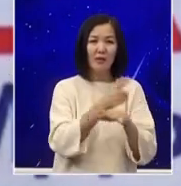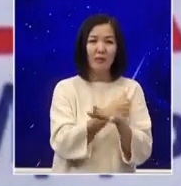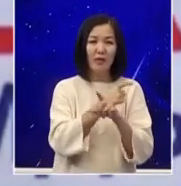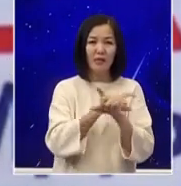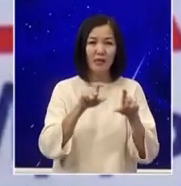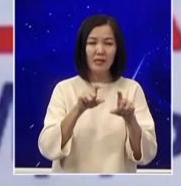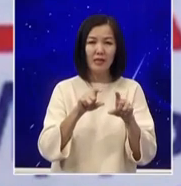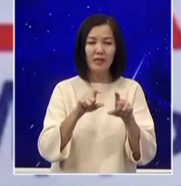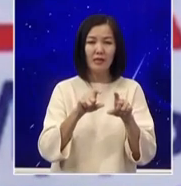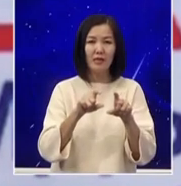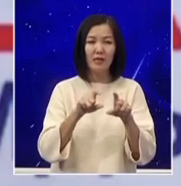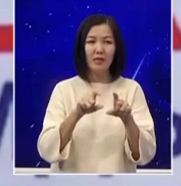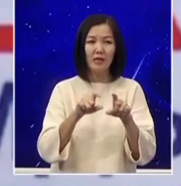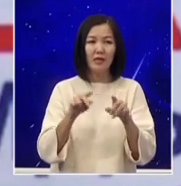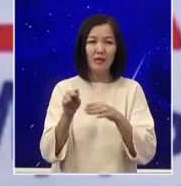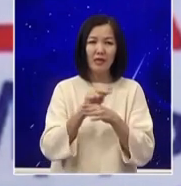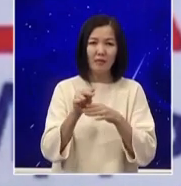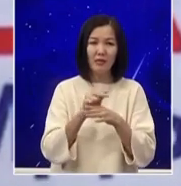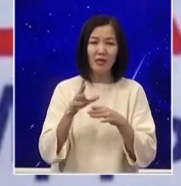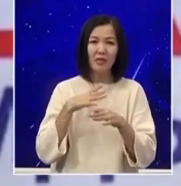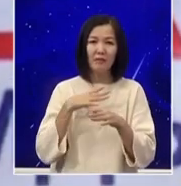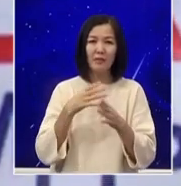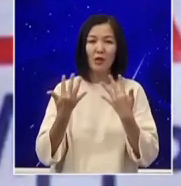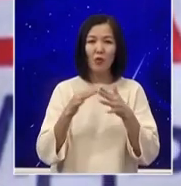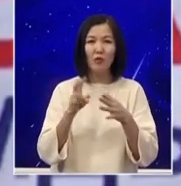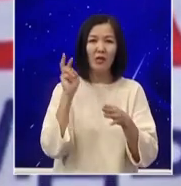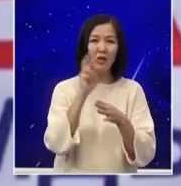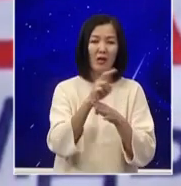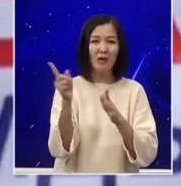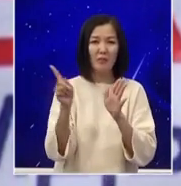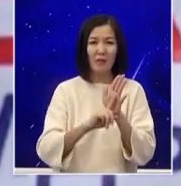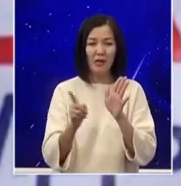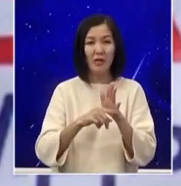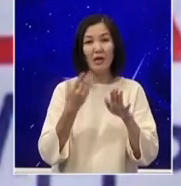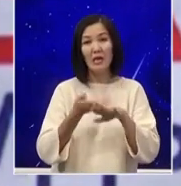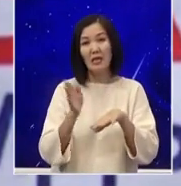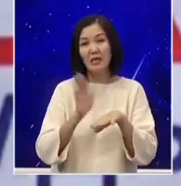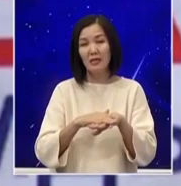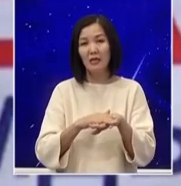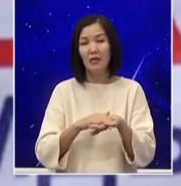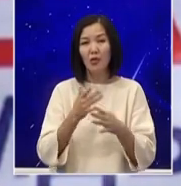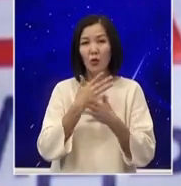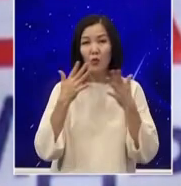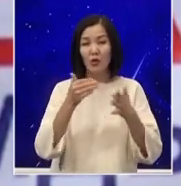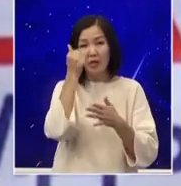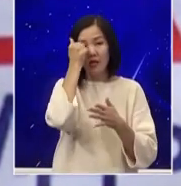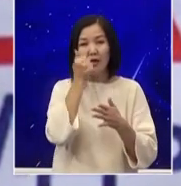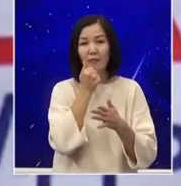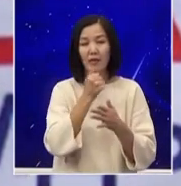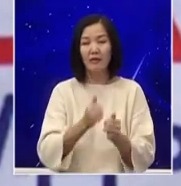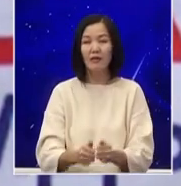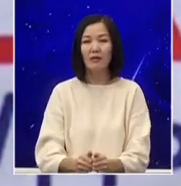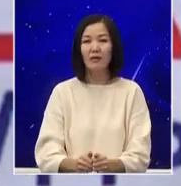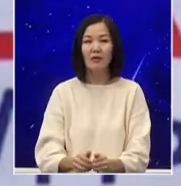олымның сабағына барғаны өте қатты қиналатын біз ауылдан жеткенімізше. Көп-көп рахмет сіздерге. Алла разы